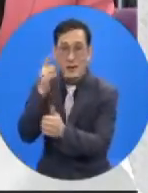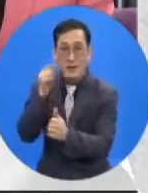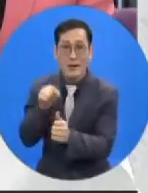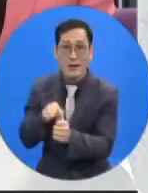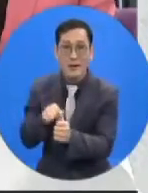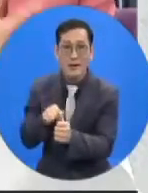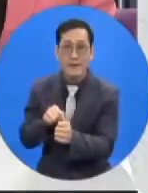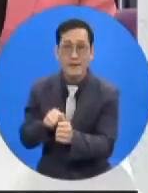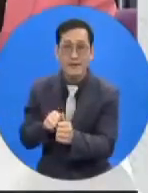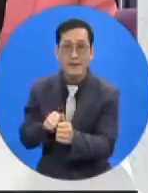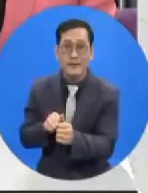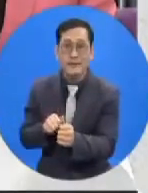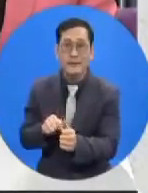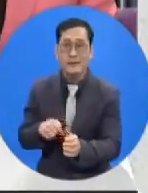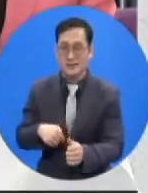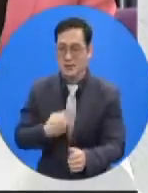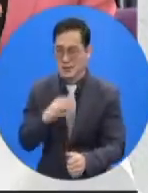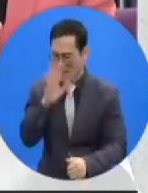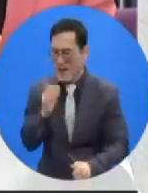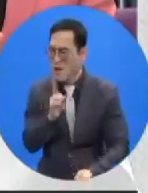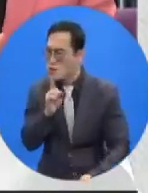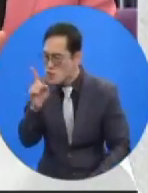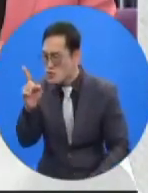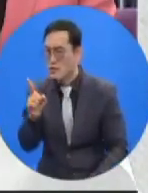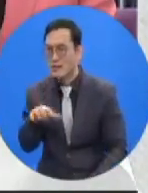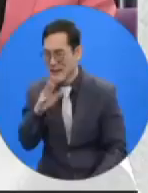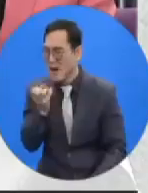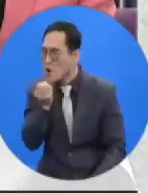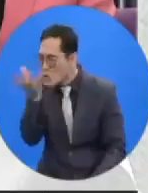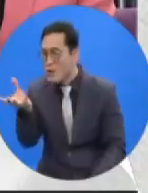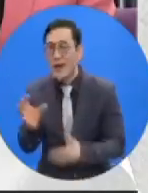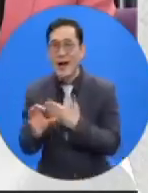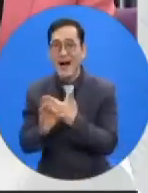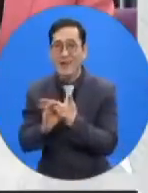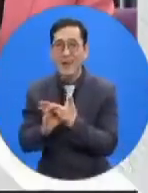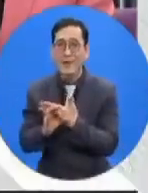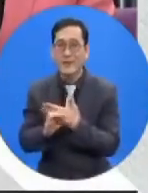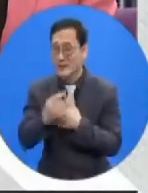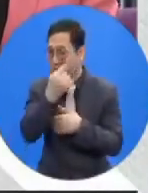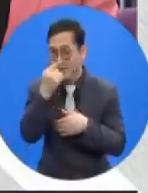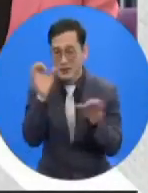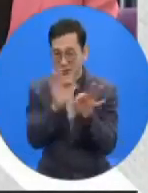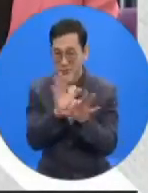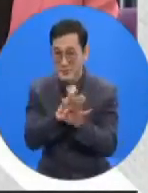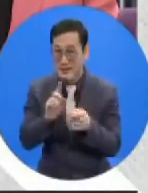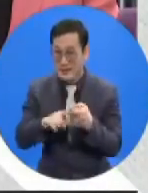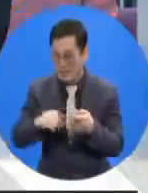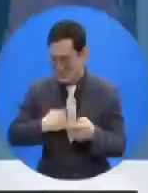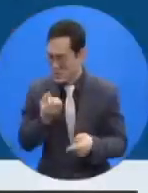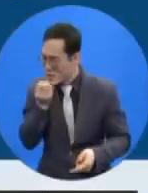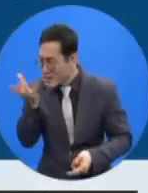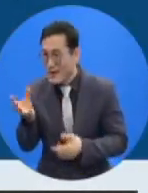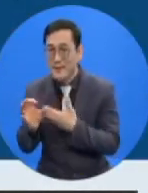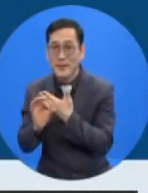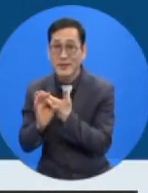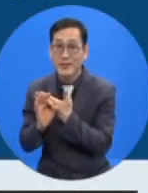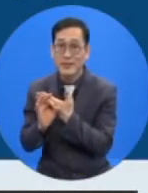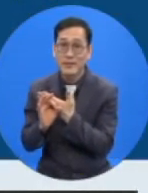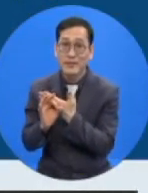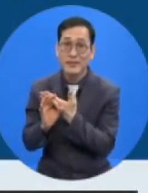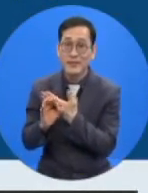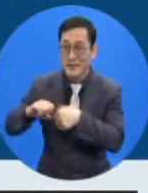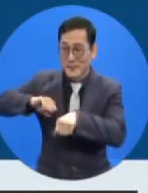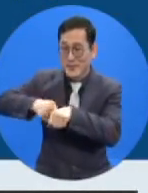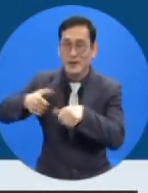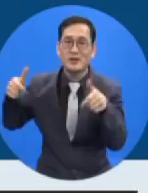뭐 이거를 자수를 하면은 특히 뭐 증거 은닉 이쪽이나 인멸 쪽에서는 자수를 하면은